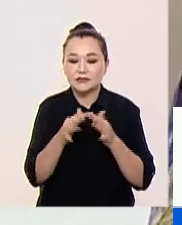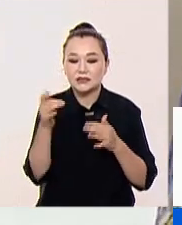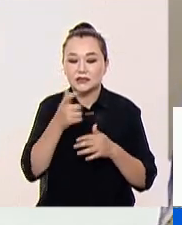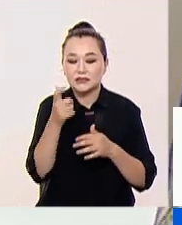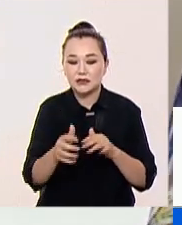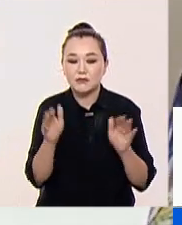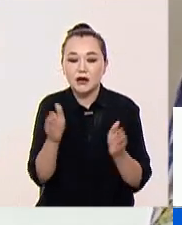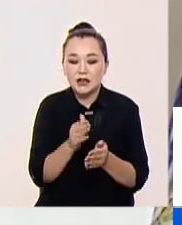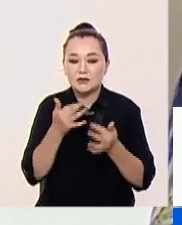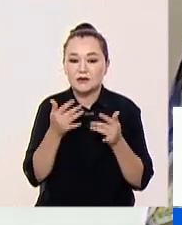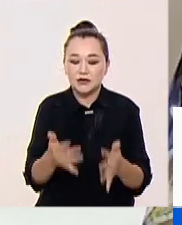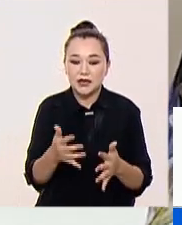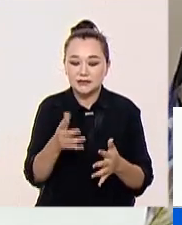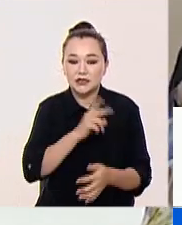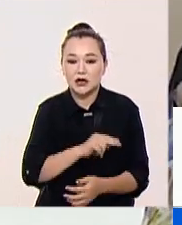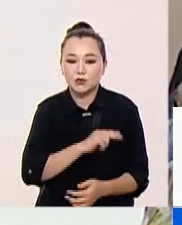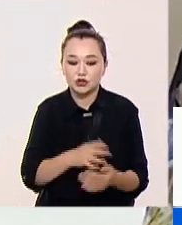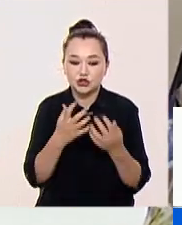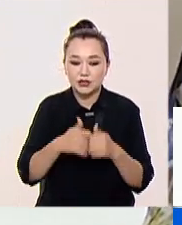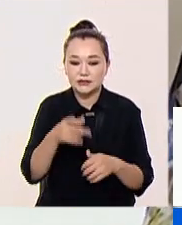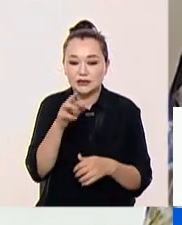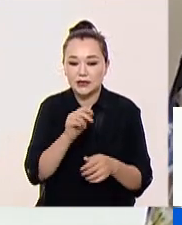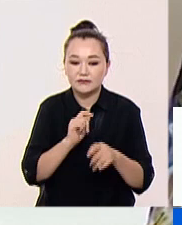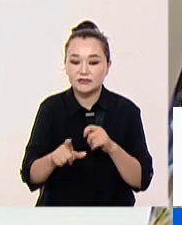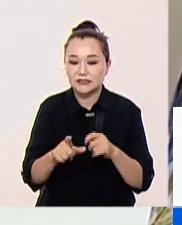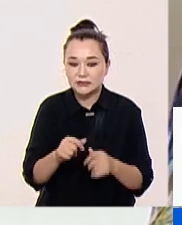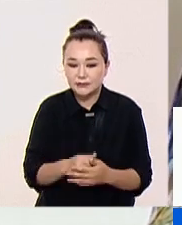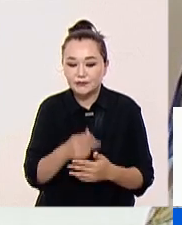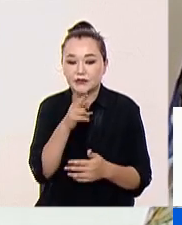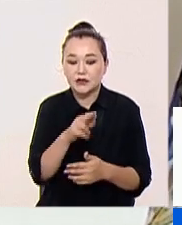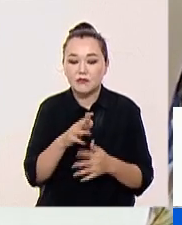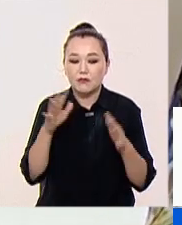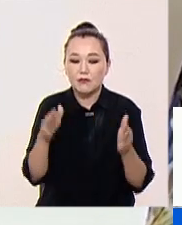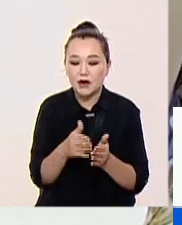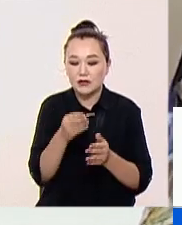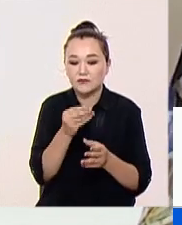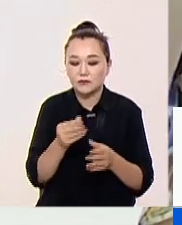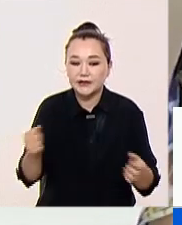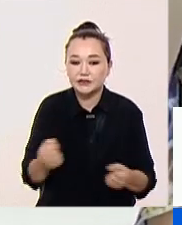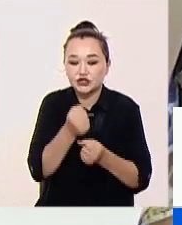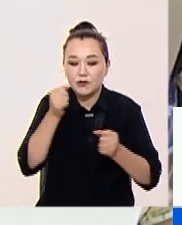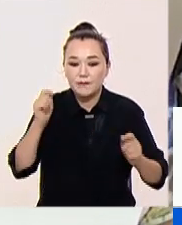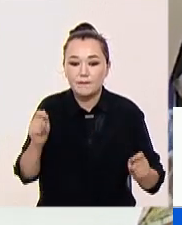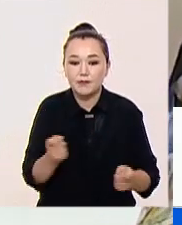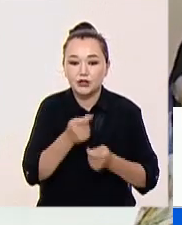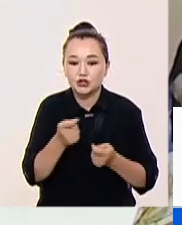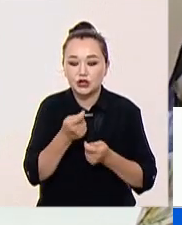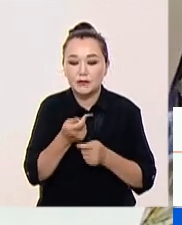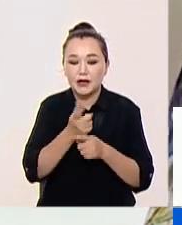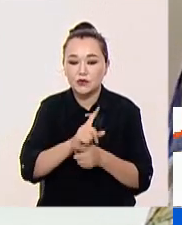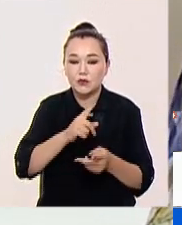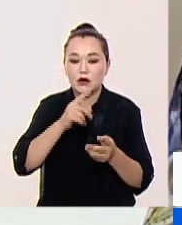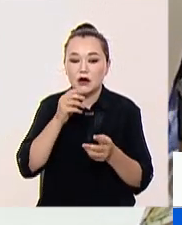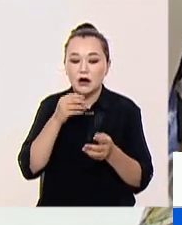малопривлекательной в отрасли для инвестиций то есть мало кто вкладывает инвестицию потому что окупаемость